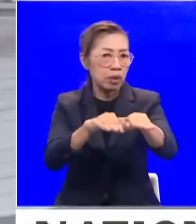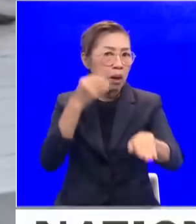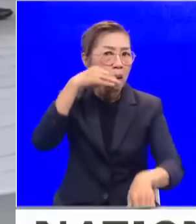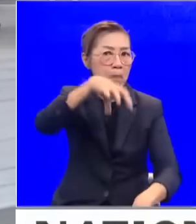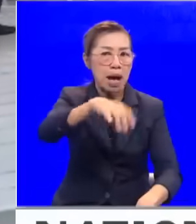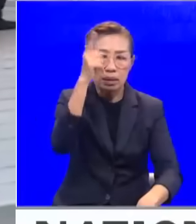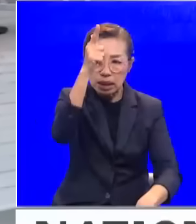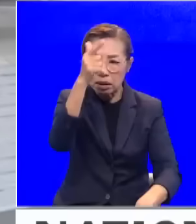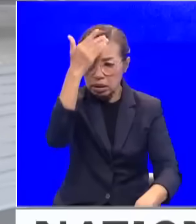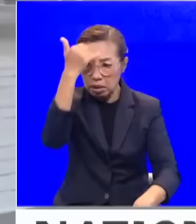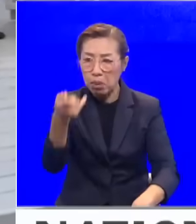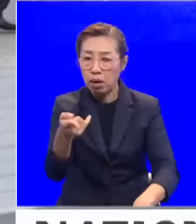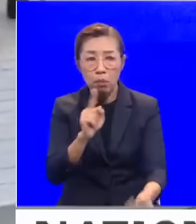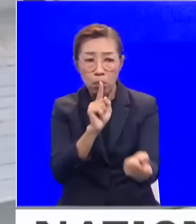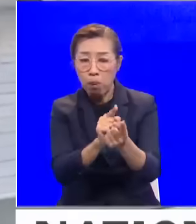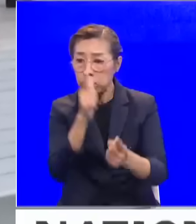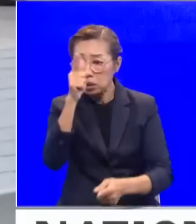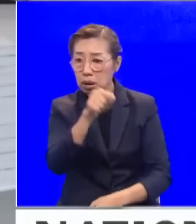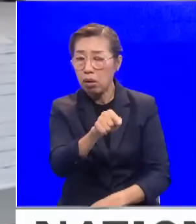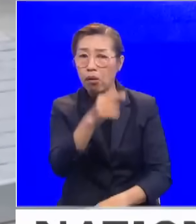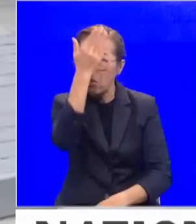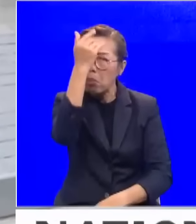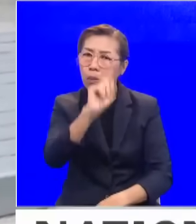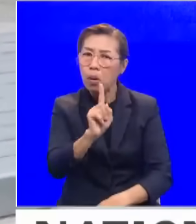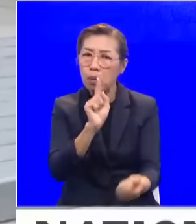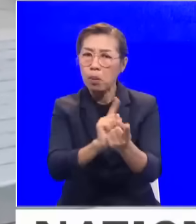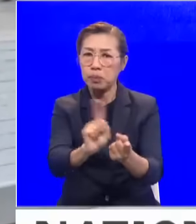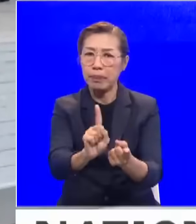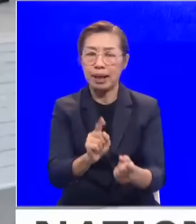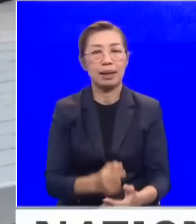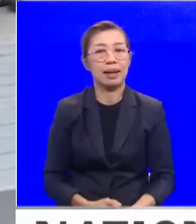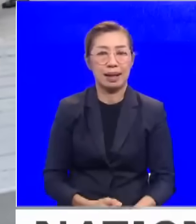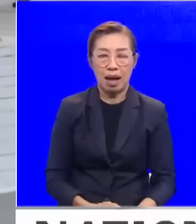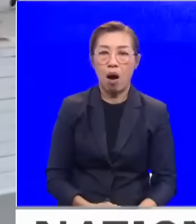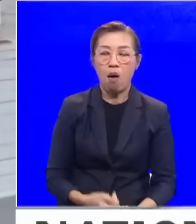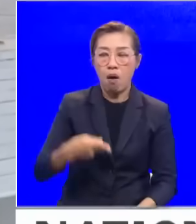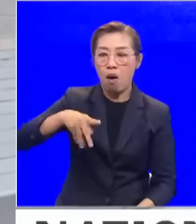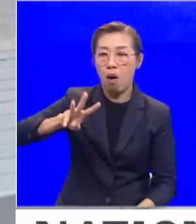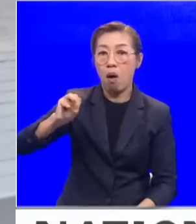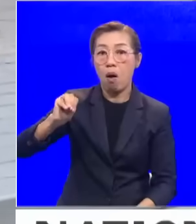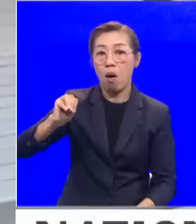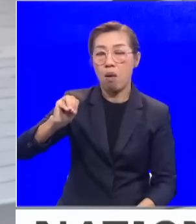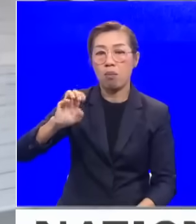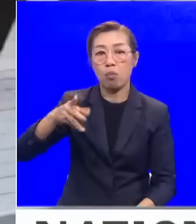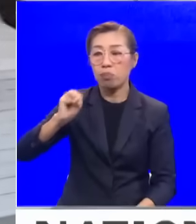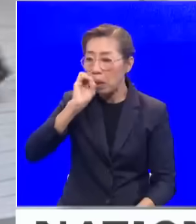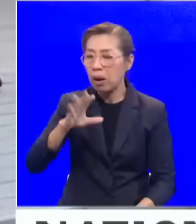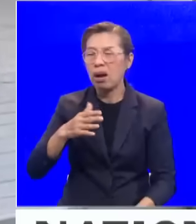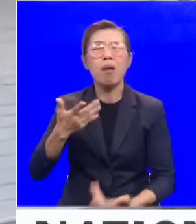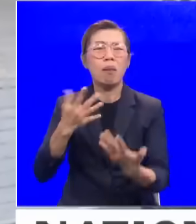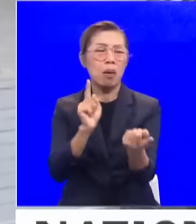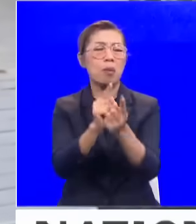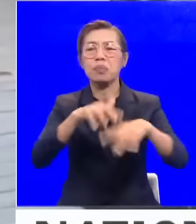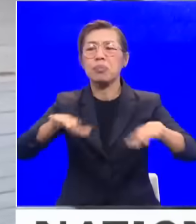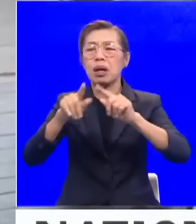ายกรัฐมนตรีเขาไปพบกันทำไมอะไรอย่างเงี้ยค่ะคุณภูมิธรรมบอกว่า ก็อาจจะไปเจอกันก็ไม่เห็นจะมีปัญหาอะไรเลย